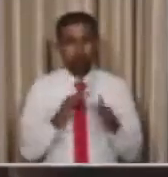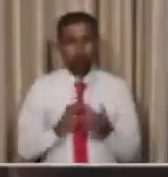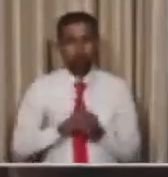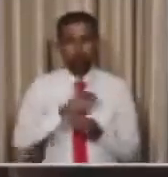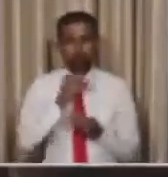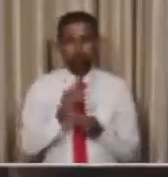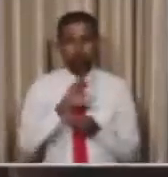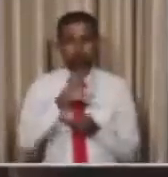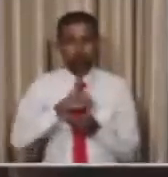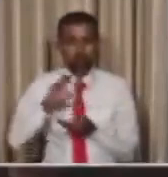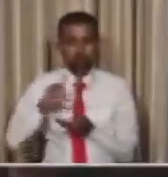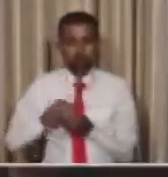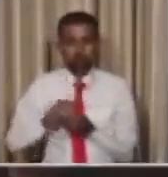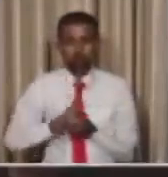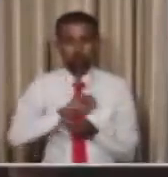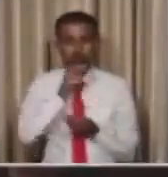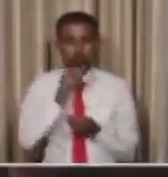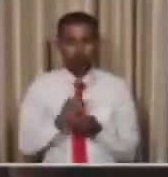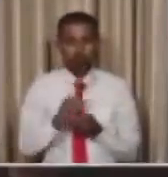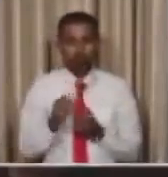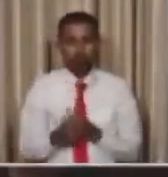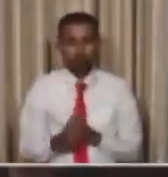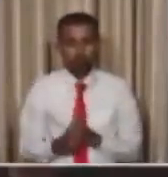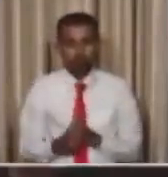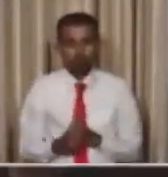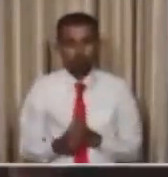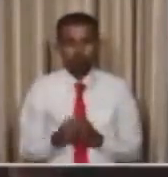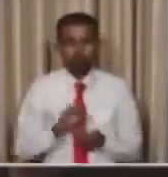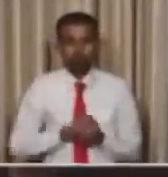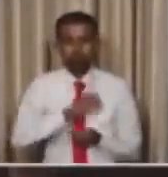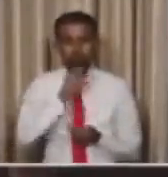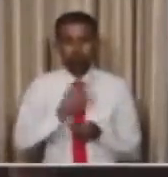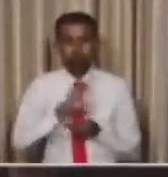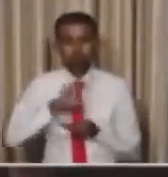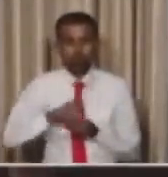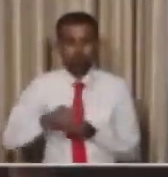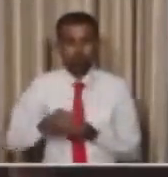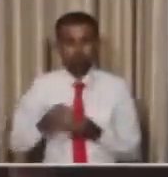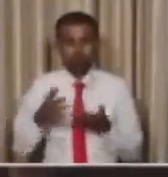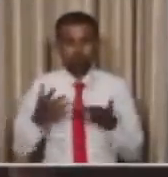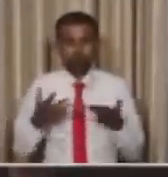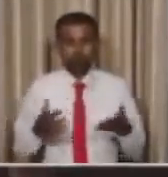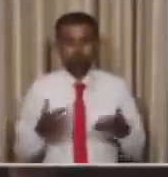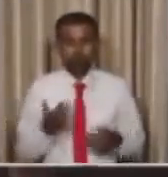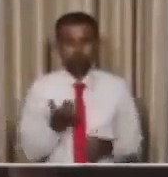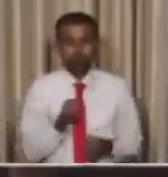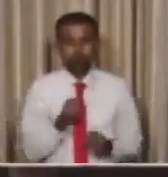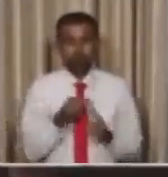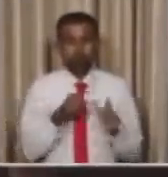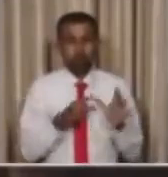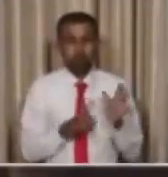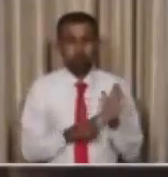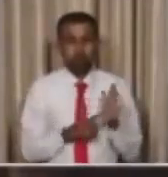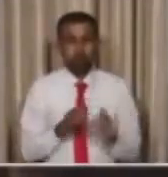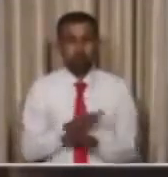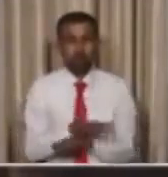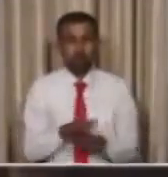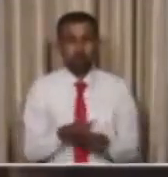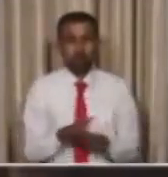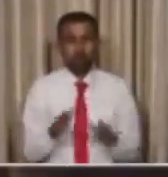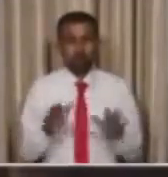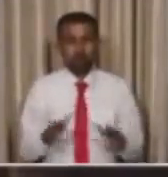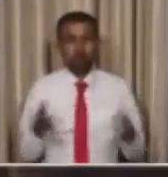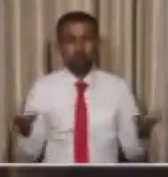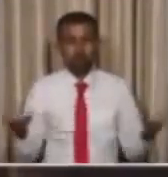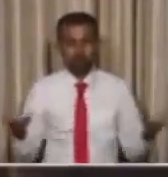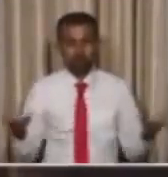එකතු කරනවායි කියලා එතුමා අරමුදලක් එකතු කරනවා. එතුමා අරමුදල එකතු කරලා ඉවර වෙනකොට සමහර විට පලස්තීනයේ ළමයි ඉන්න එකක්